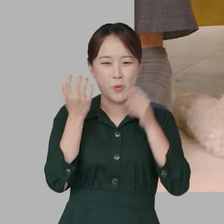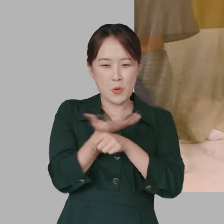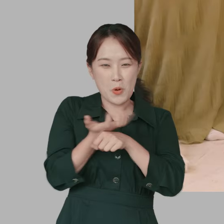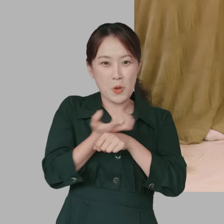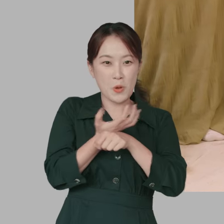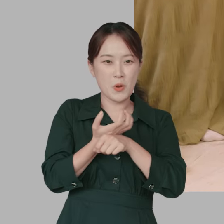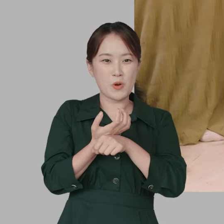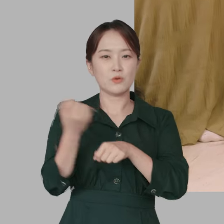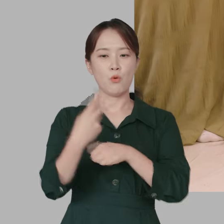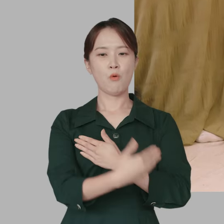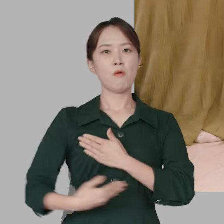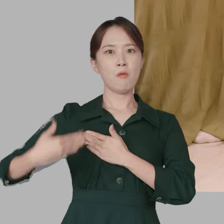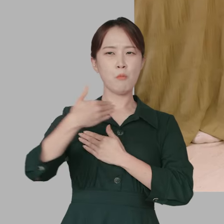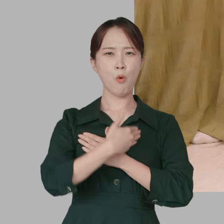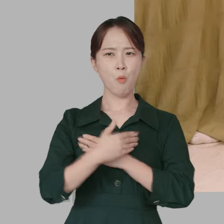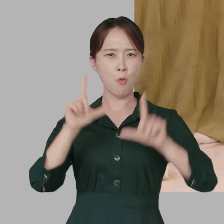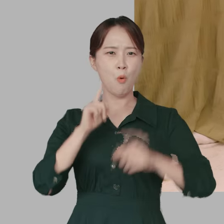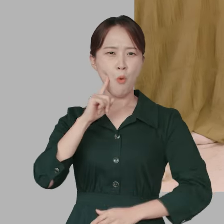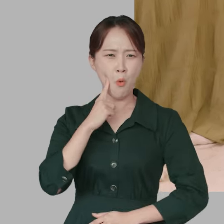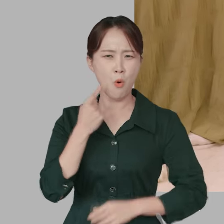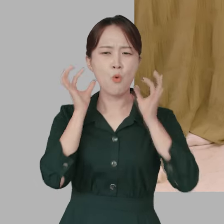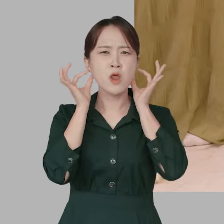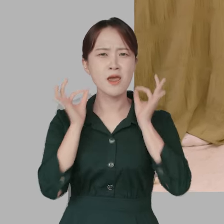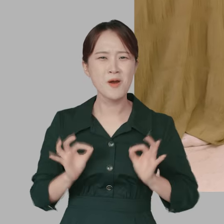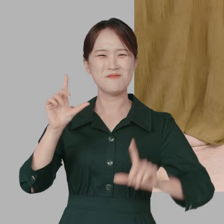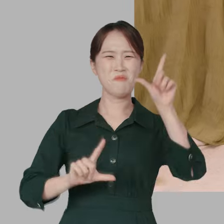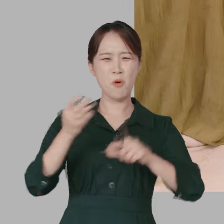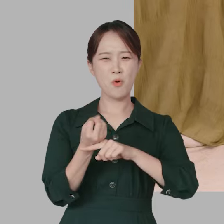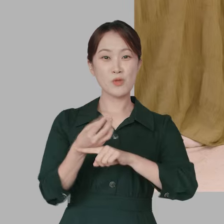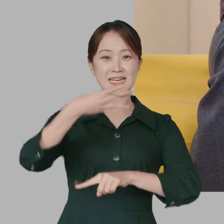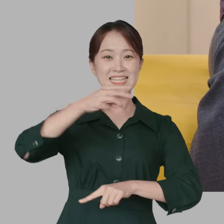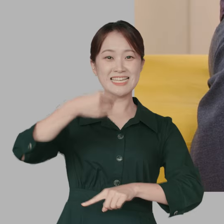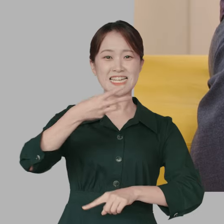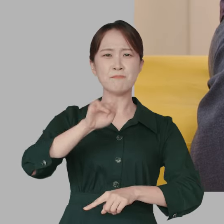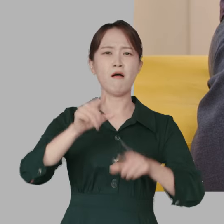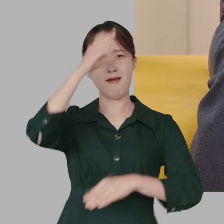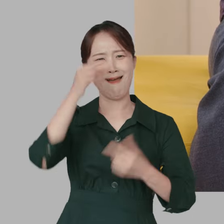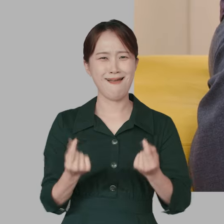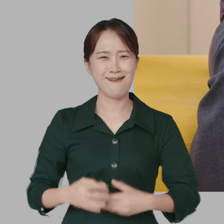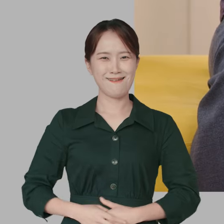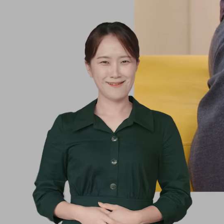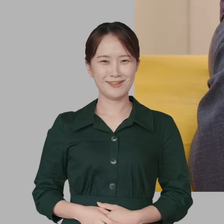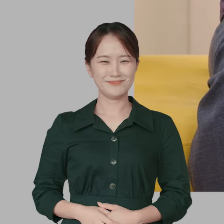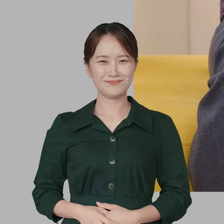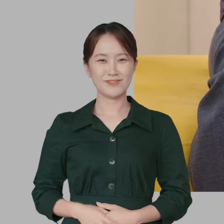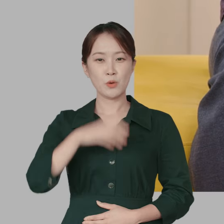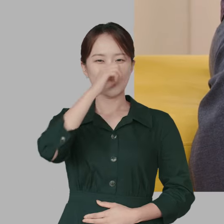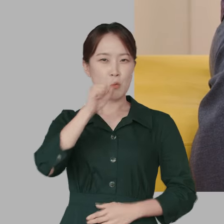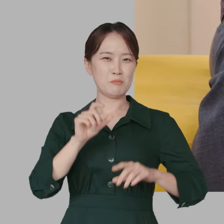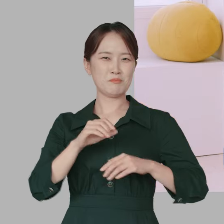푸드레 균형 잡힌 체험과 축 늘어진 귀는 골든 리트리버를 닮았다 두 견종의 장점을 골라 가진